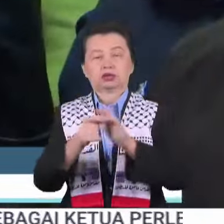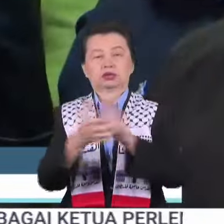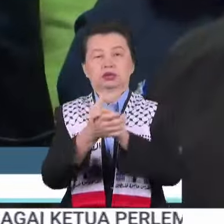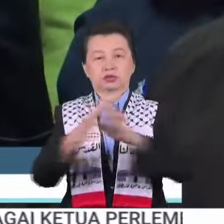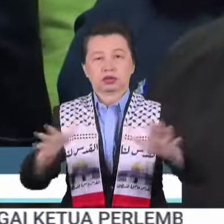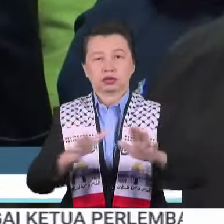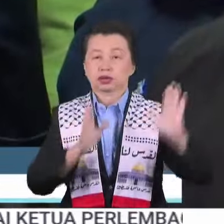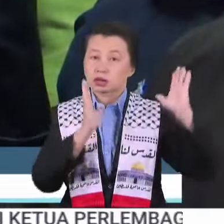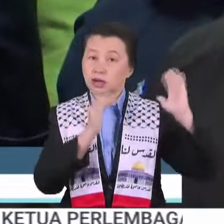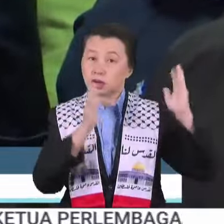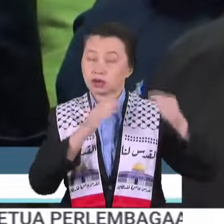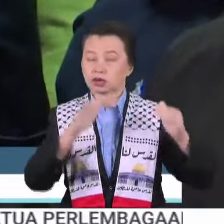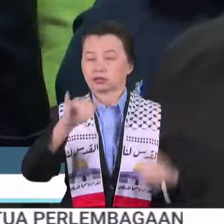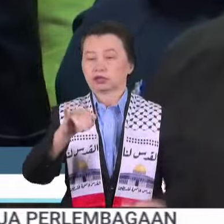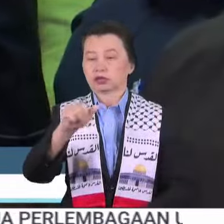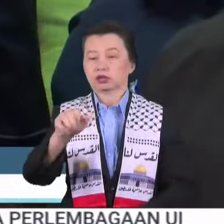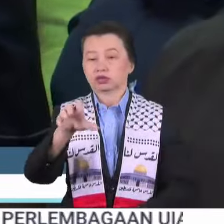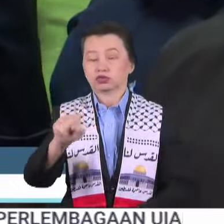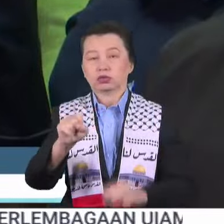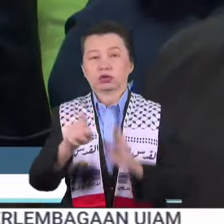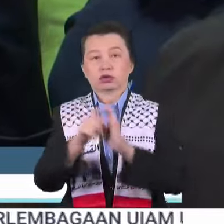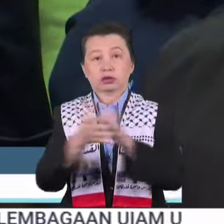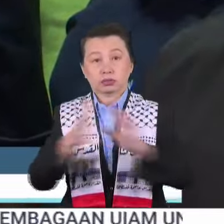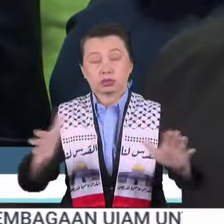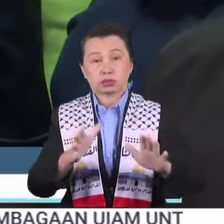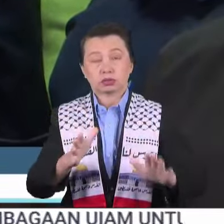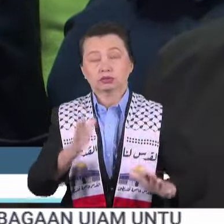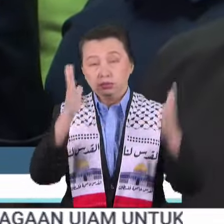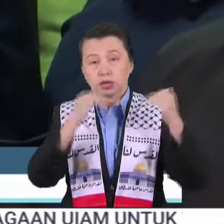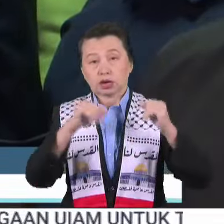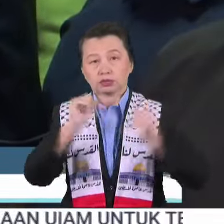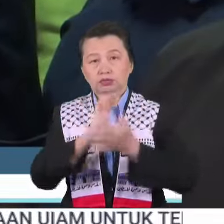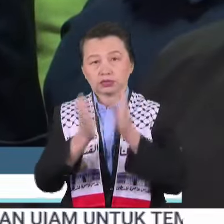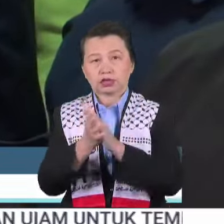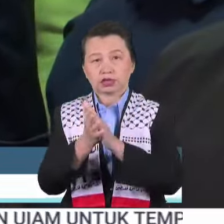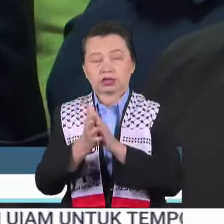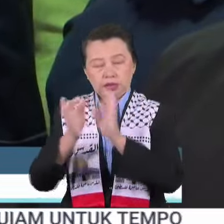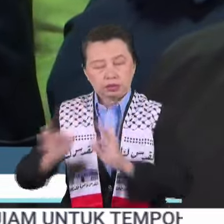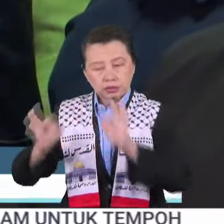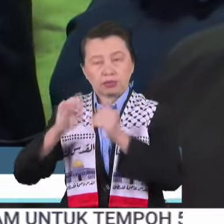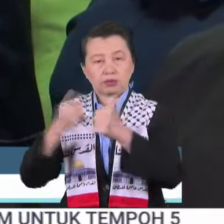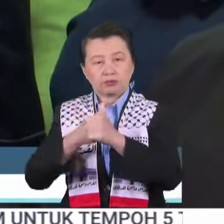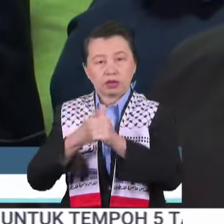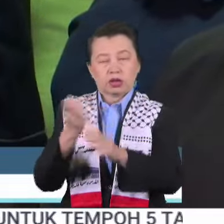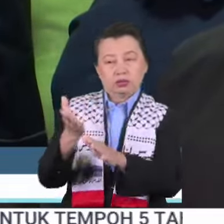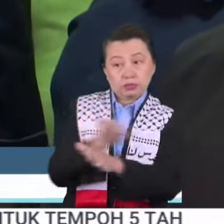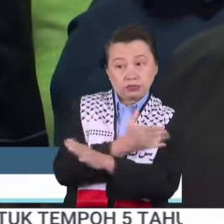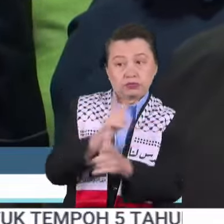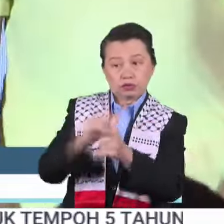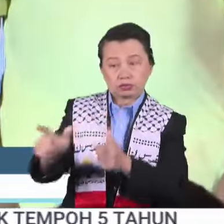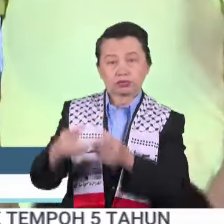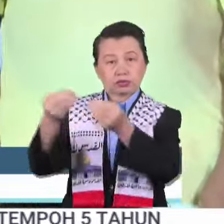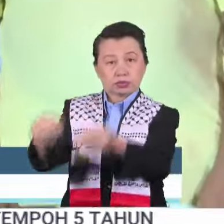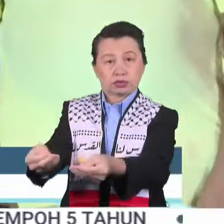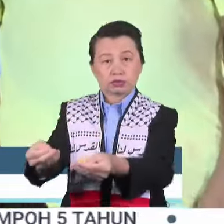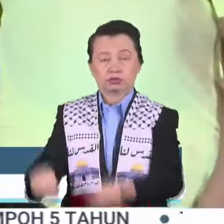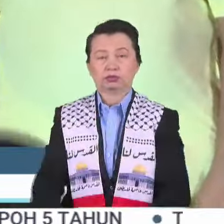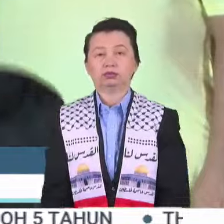So hopefully isu keselamatan ataupun saya pastikan isu keselamatan ini akan jadi keutamaan sebelum sebarang kelulusan diberikan.